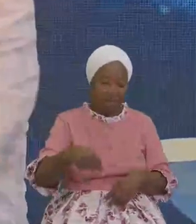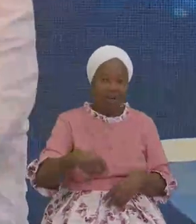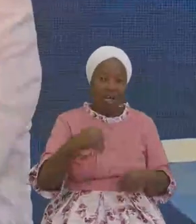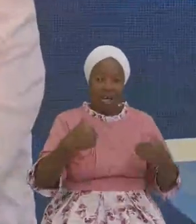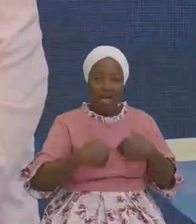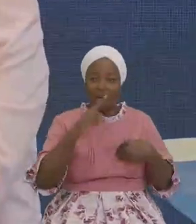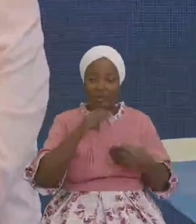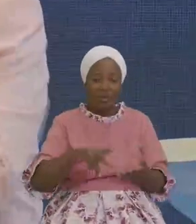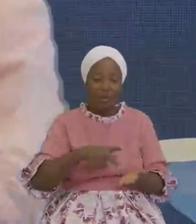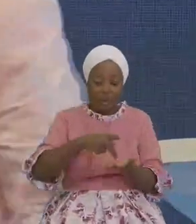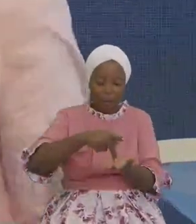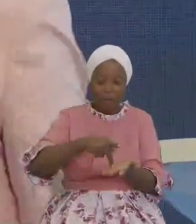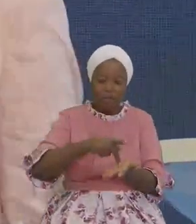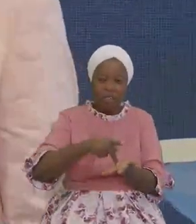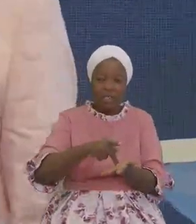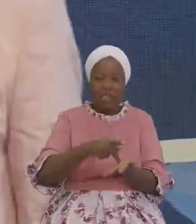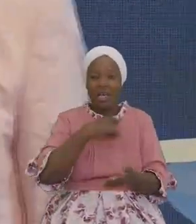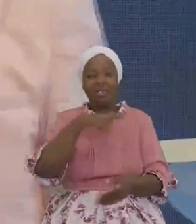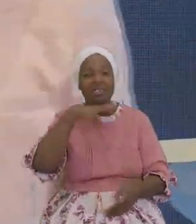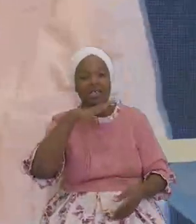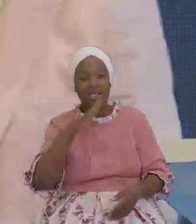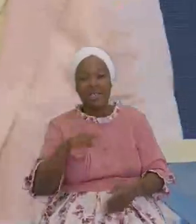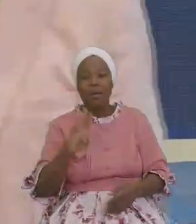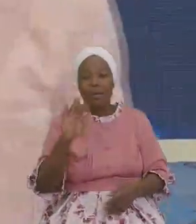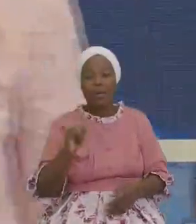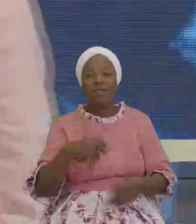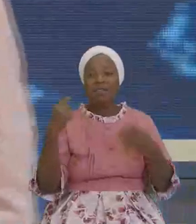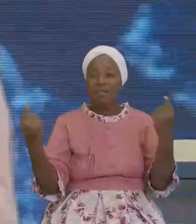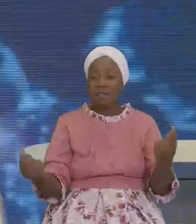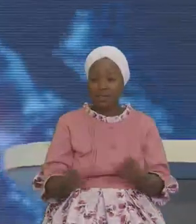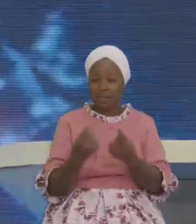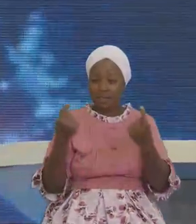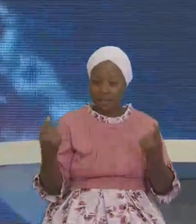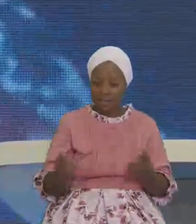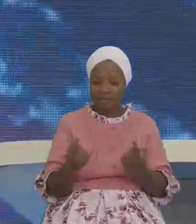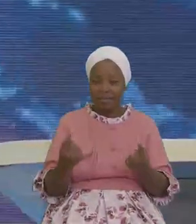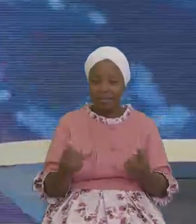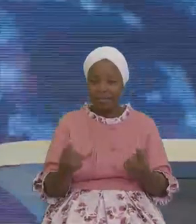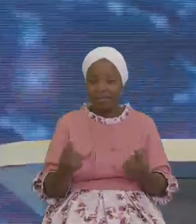tête à la plante des pieds, est empoisonnée et polluée par le péché,